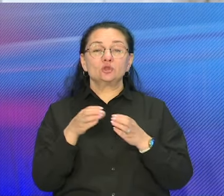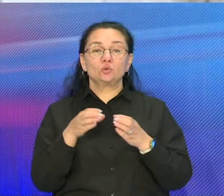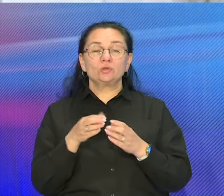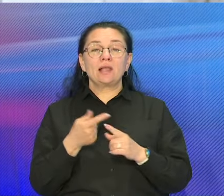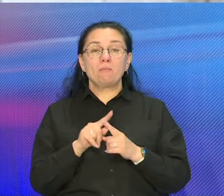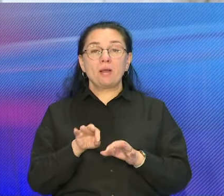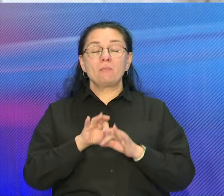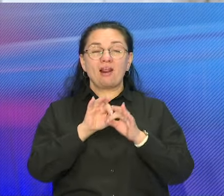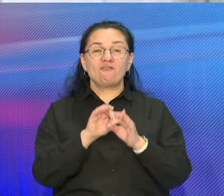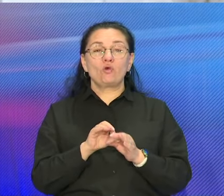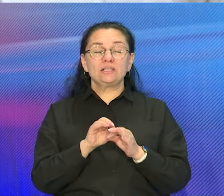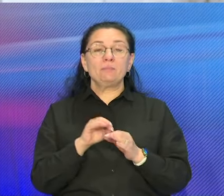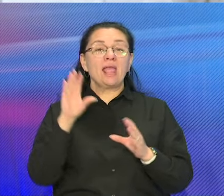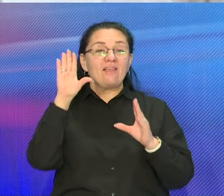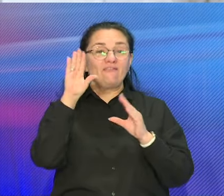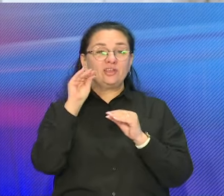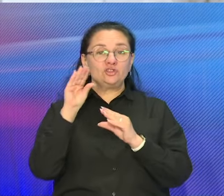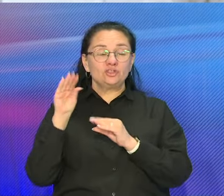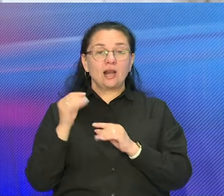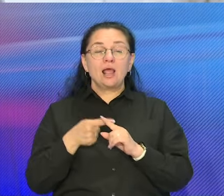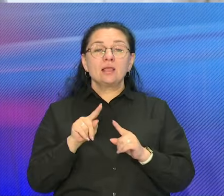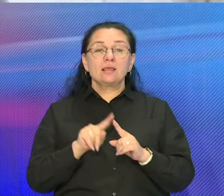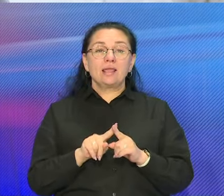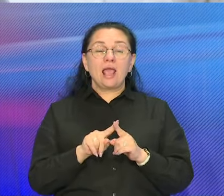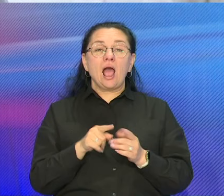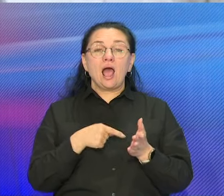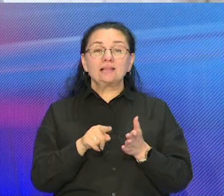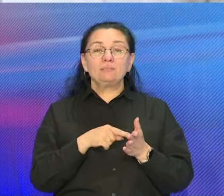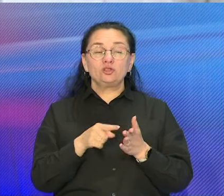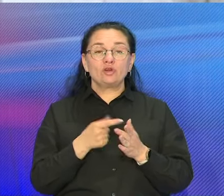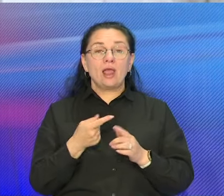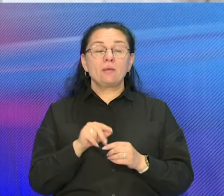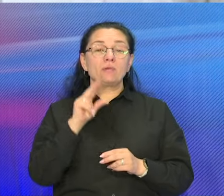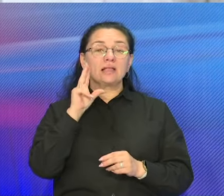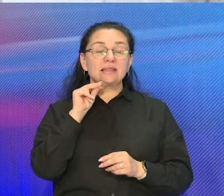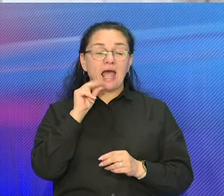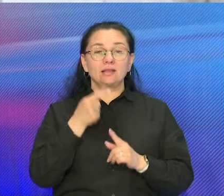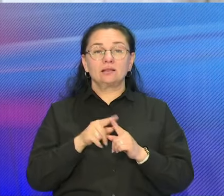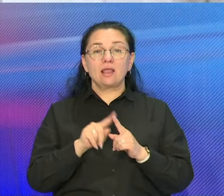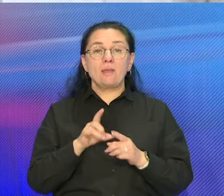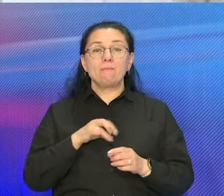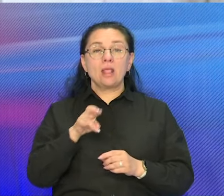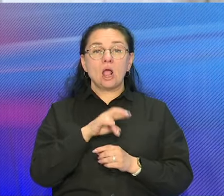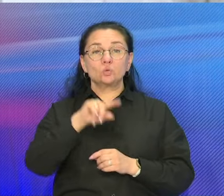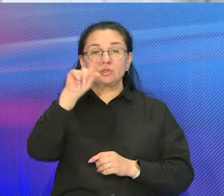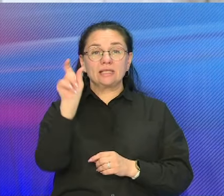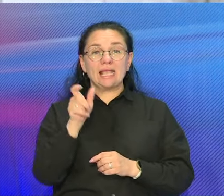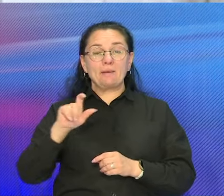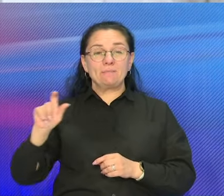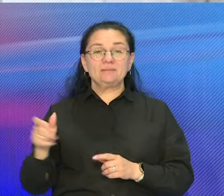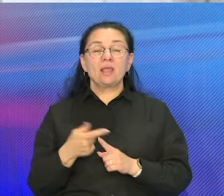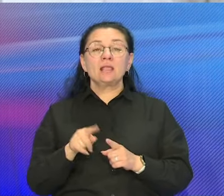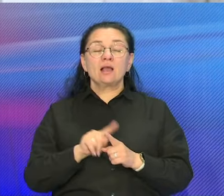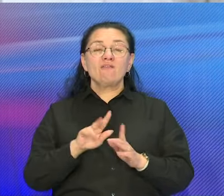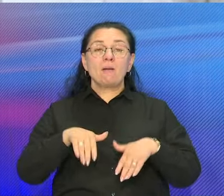ВЕЧАРИНЫ АЗНАЧАЕМ ЗНАЧНЫЕ ДАТЫ НАРОЖЕННИЮ БЕЛАРУССКИХ ПЯСМЕННИКОВ СВЯТКУЕМ